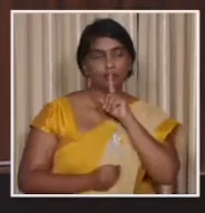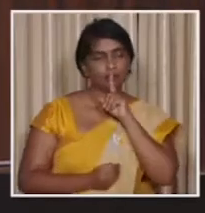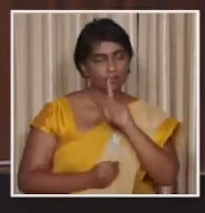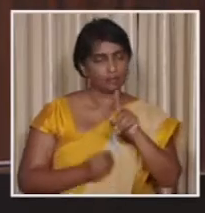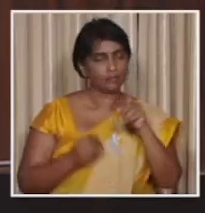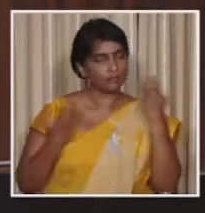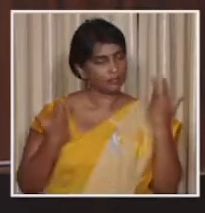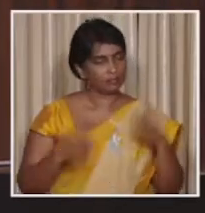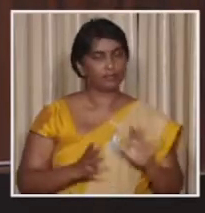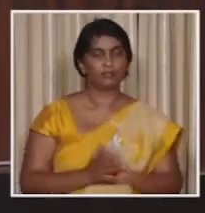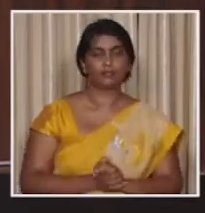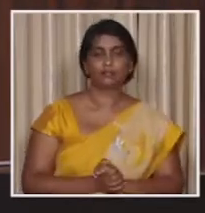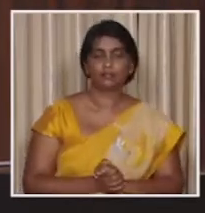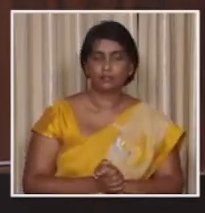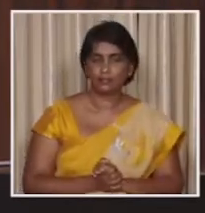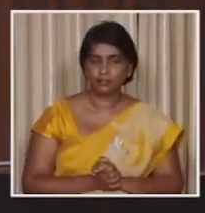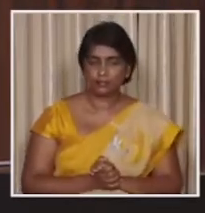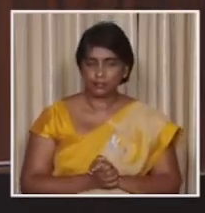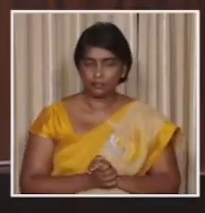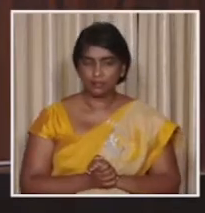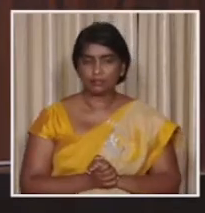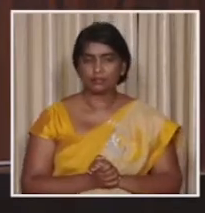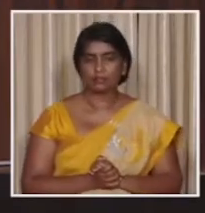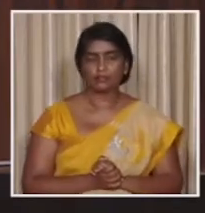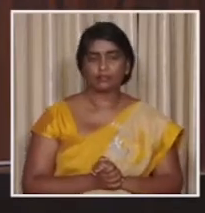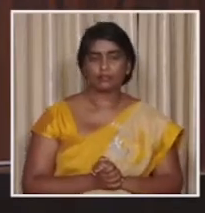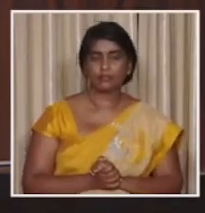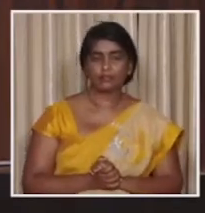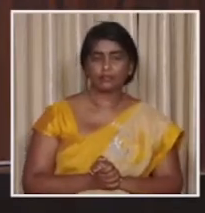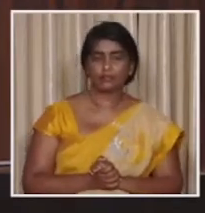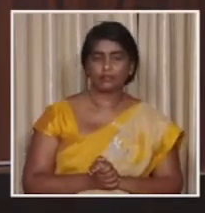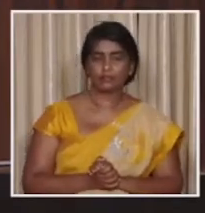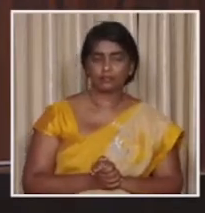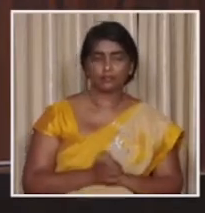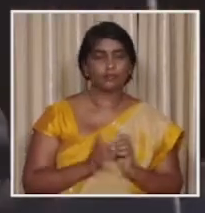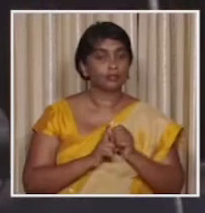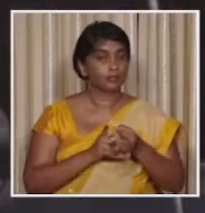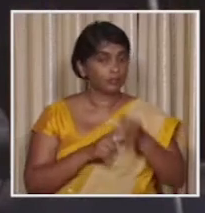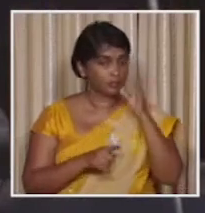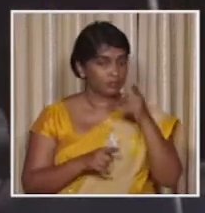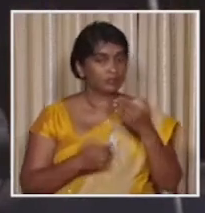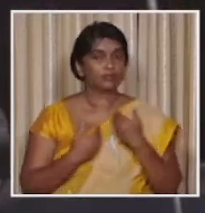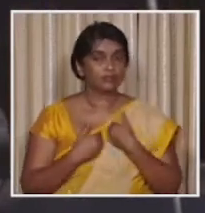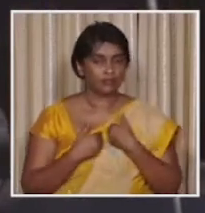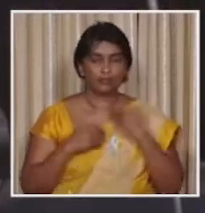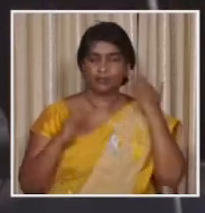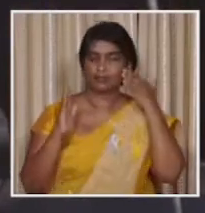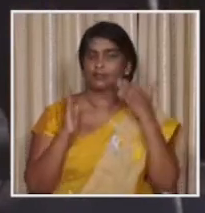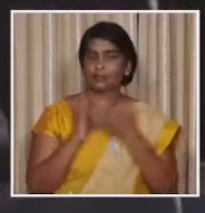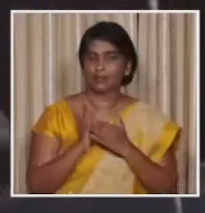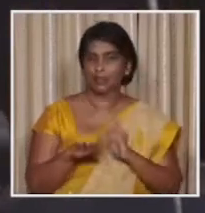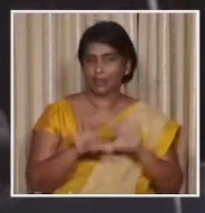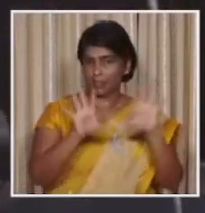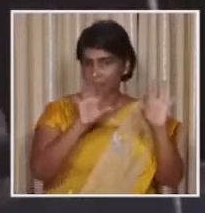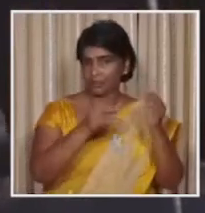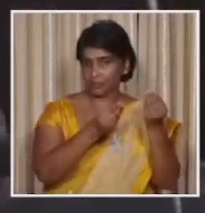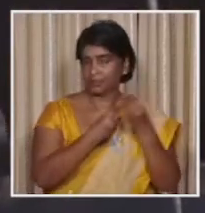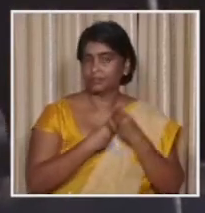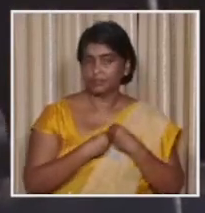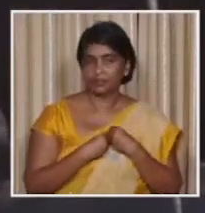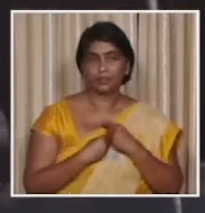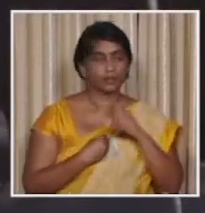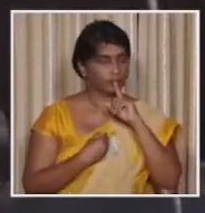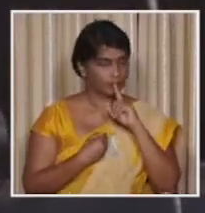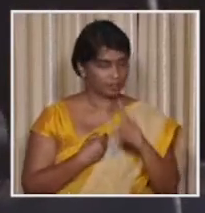සභාපතිතුමා විනාඩි 3ක කාලයක් තියෙනවා. බව විශ්වදී සභාපතිතුමා මම මේ කාරණාව විනාඩි කිහිපයක් ඉල්ලගත්තේ